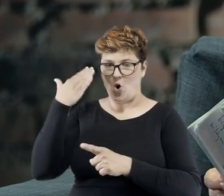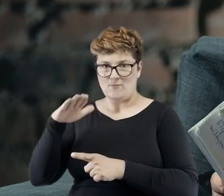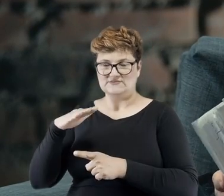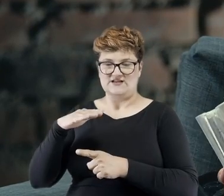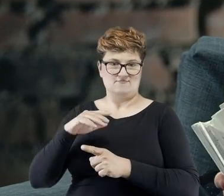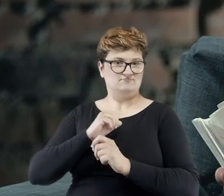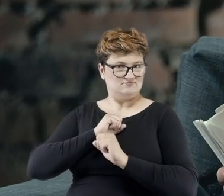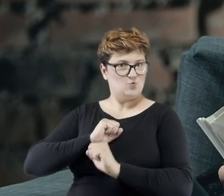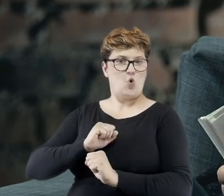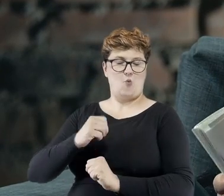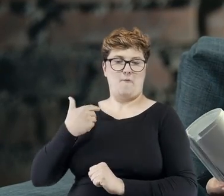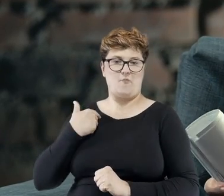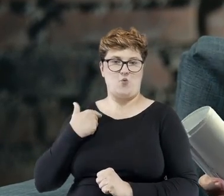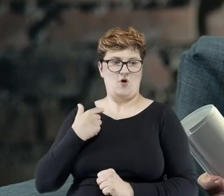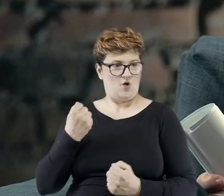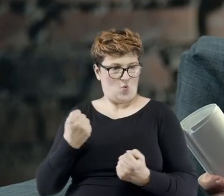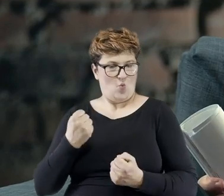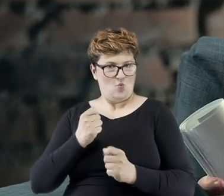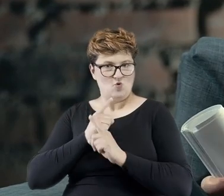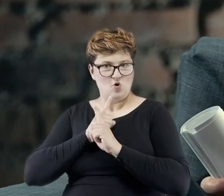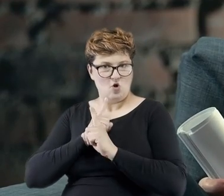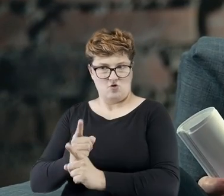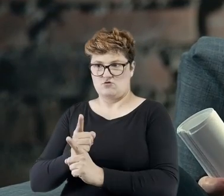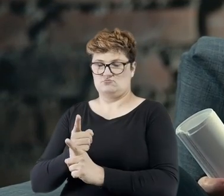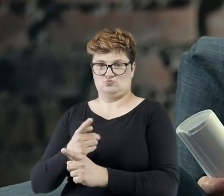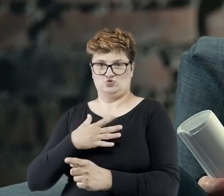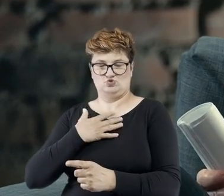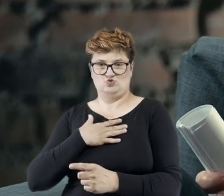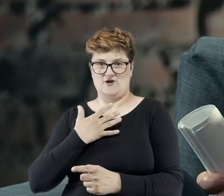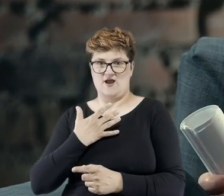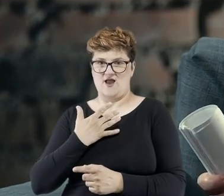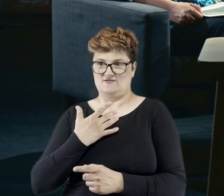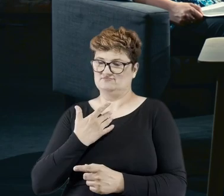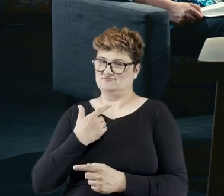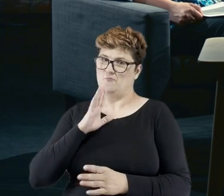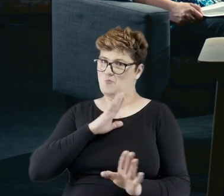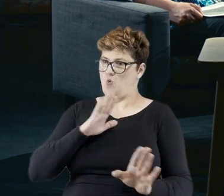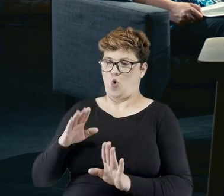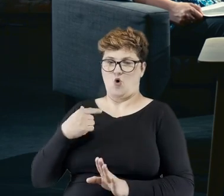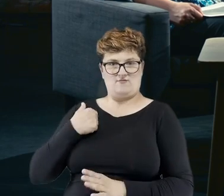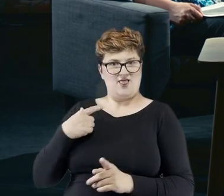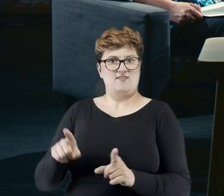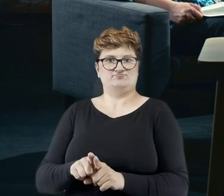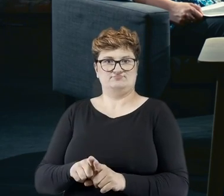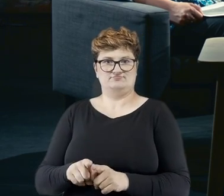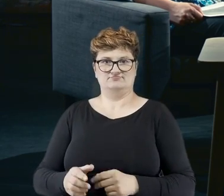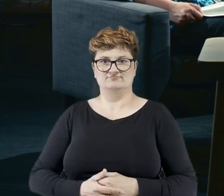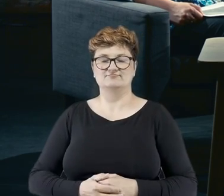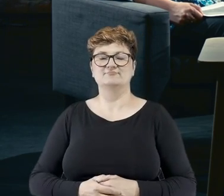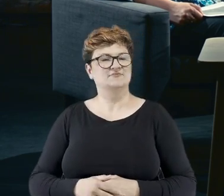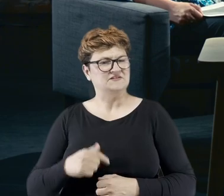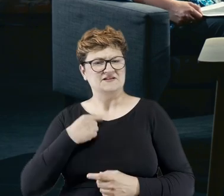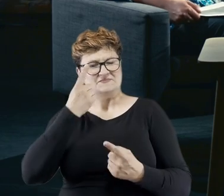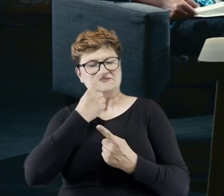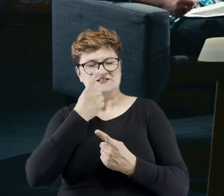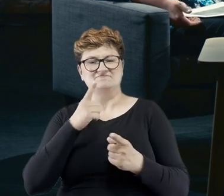ta lojalność wobec taką, no myślę, że czuła tutaj w niej takie swoje alter ego. Tak, myślę, że ona rzeczywiście miała takie